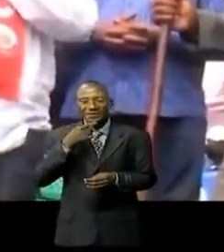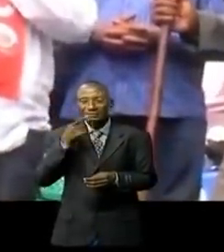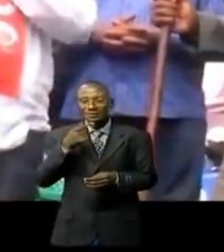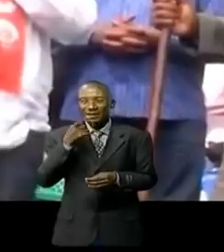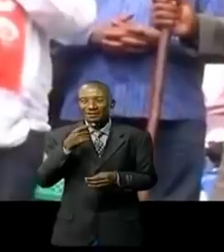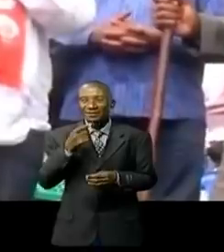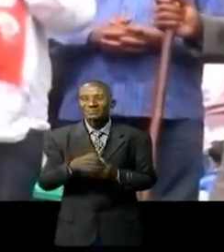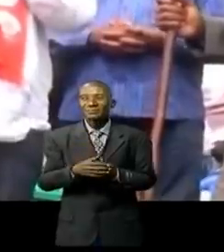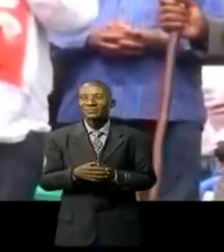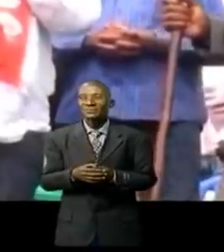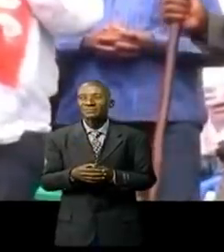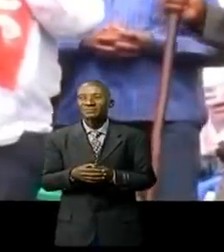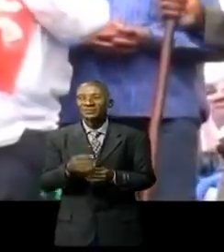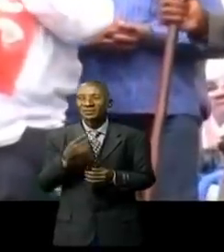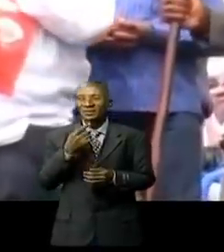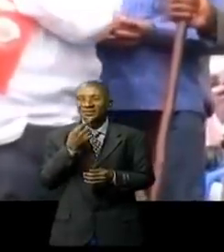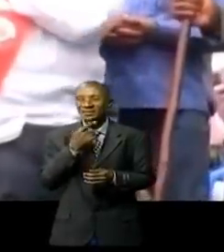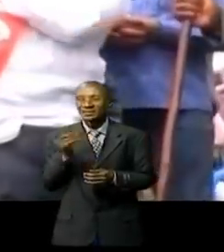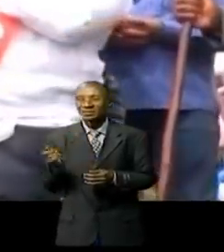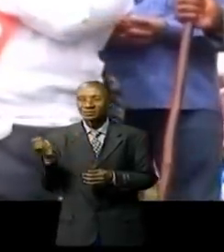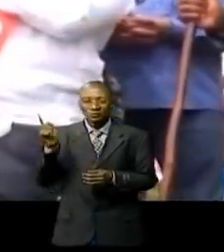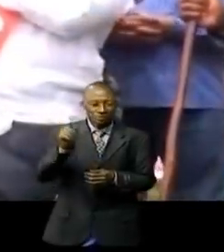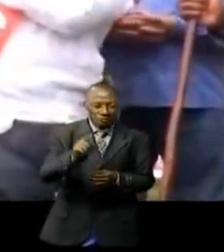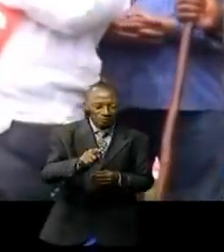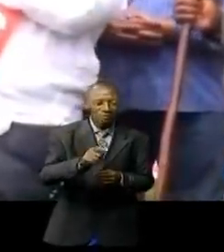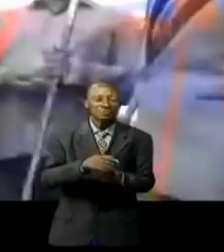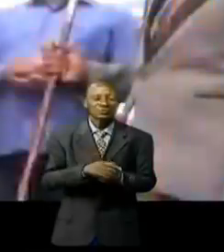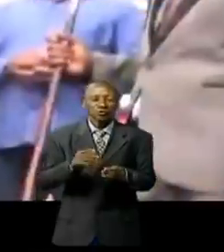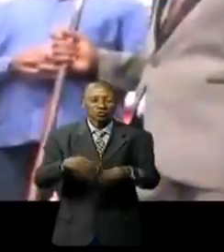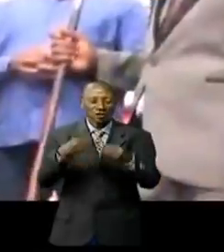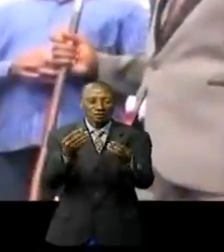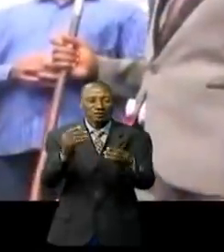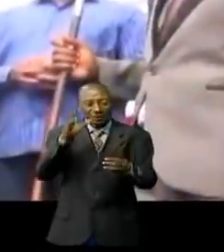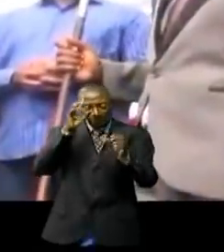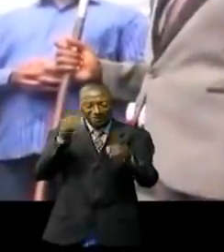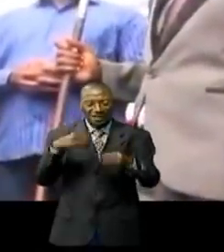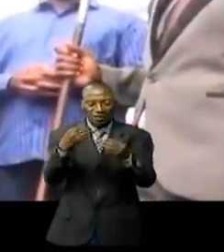nous a donné 7 ministères au gouvernement national.